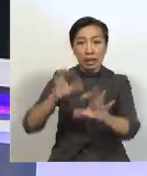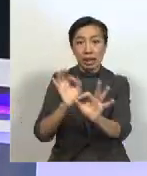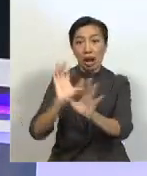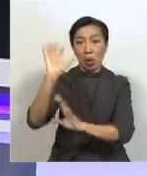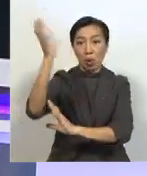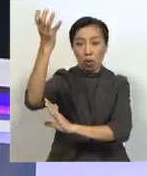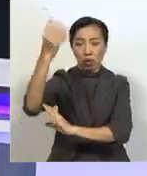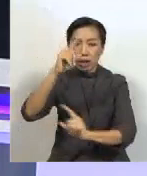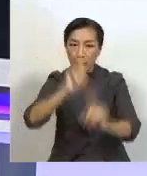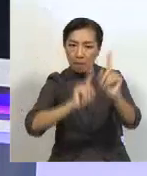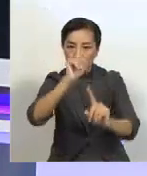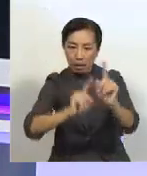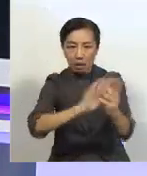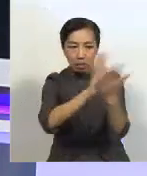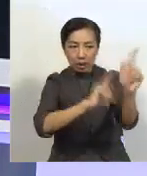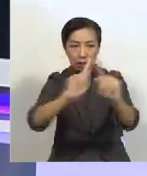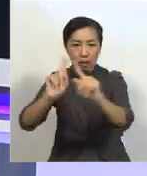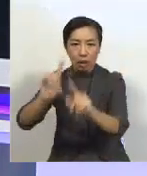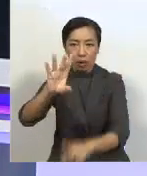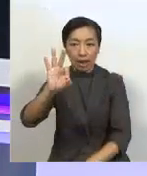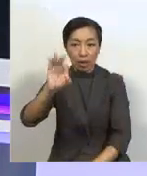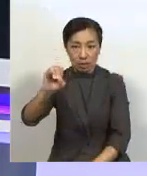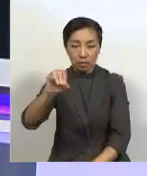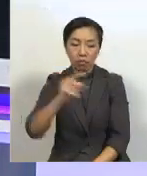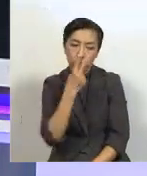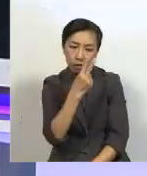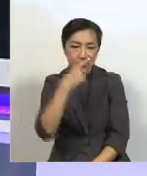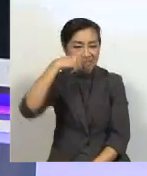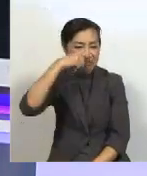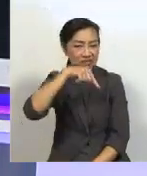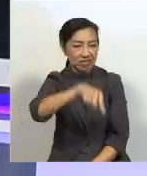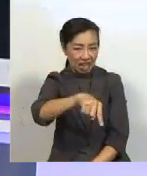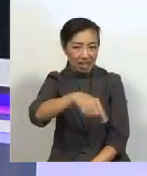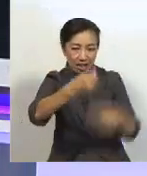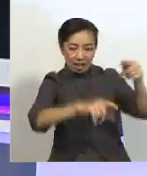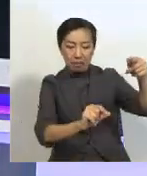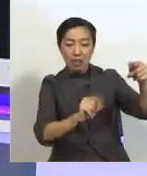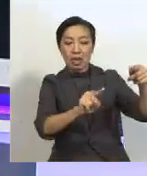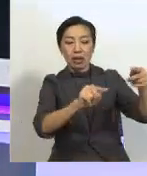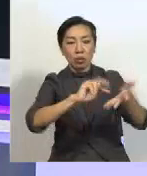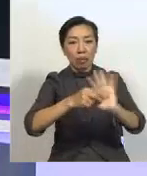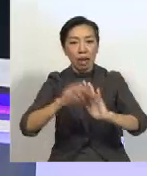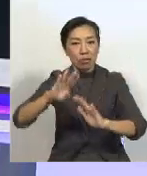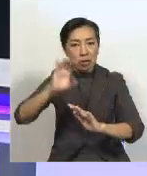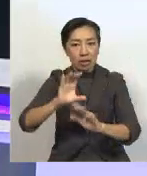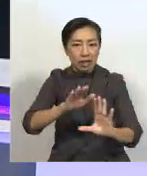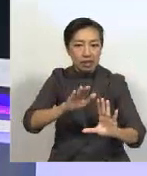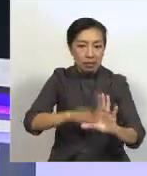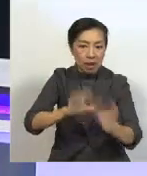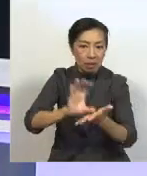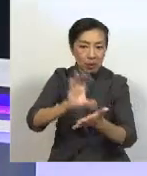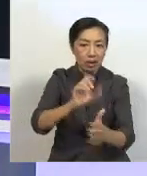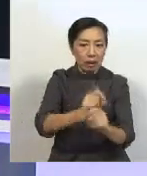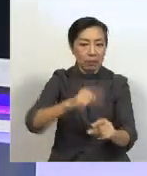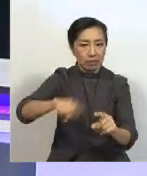ยธนาคารโลกที่วัดจาก190ประเทศไทยเองค่ะได้รับการจัดอยู่ในอันดับที่21ถือว่าดีขึ้นมา6อันดับจาก